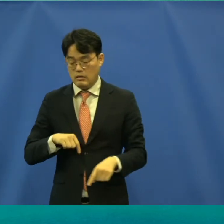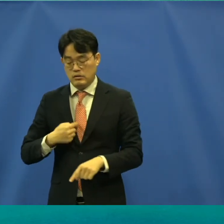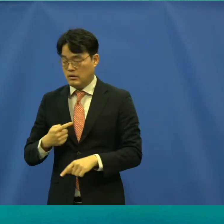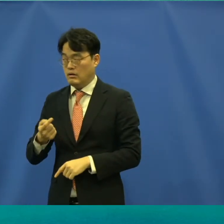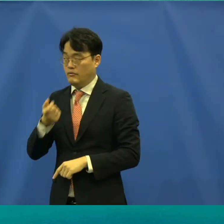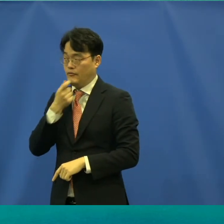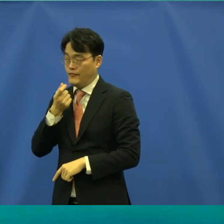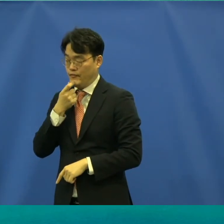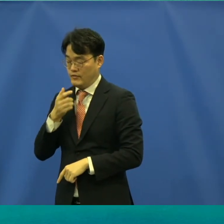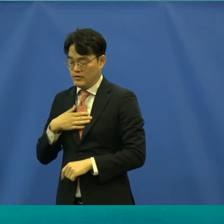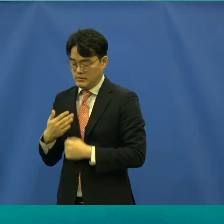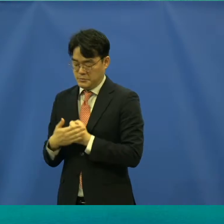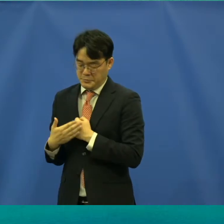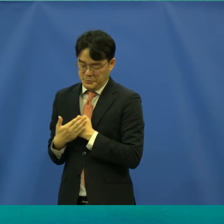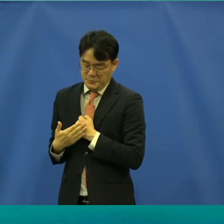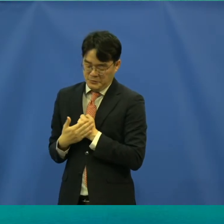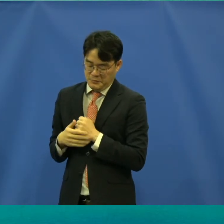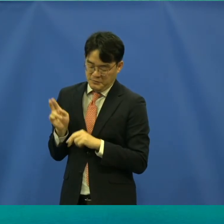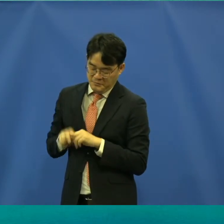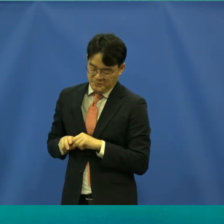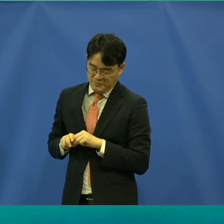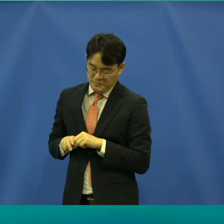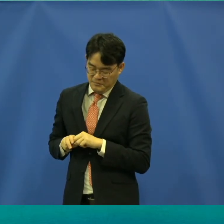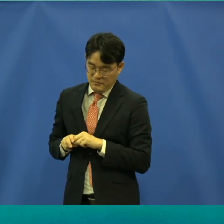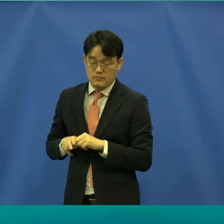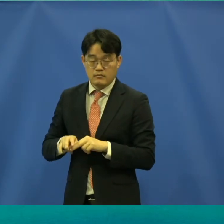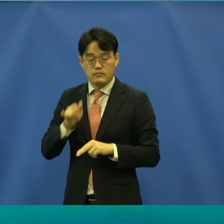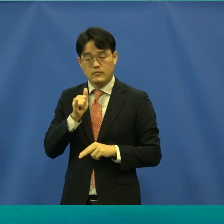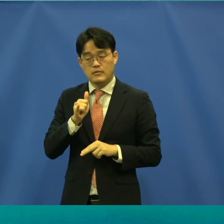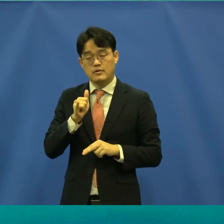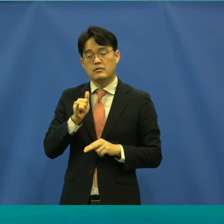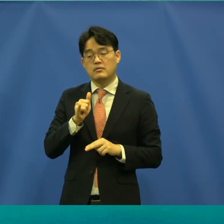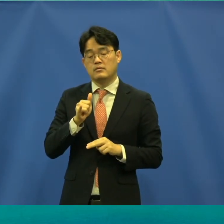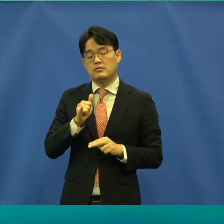목적지를 지정한 니느웨로 가라는 거죠. 정확한 방향.